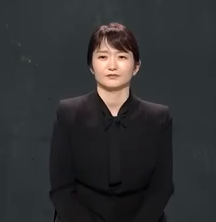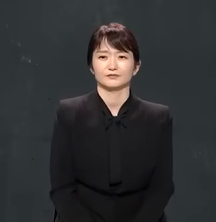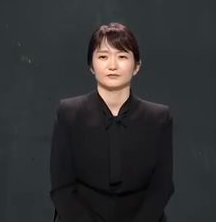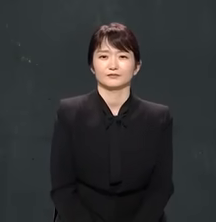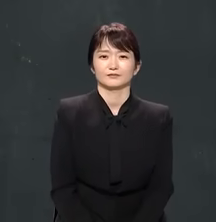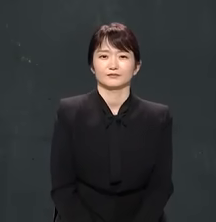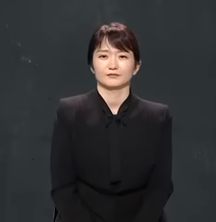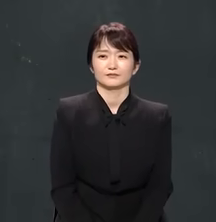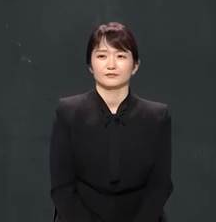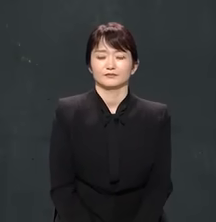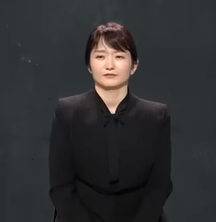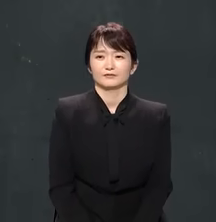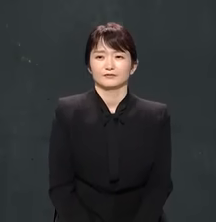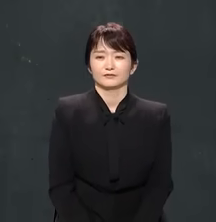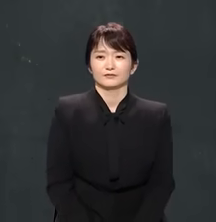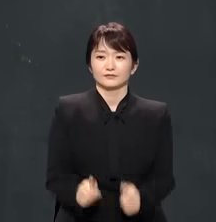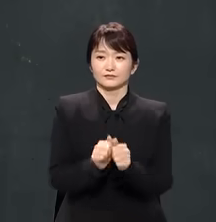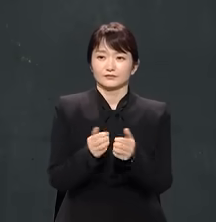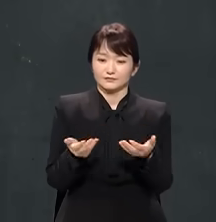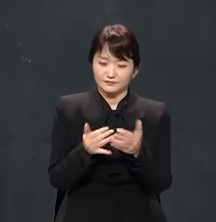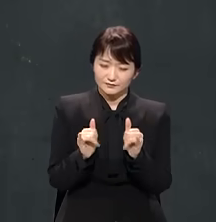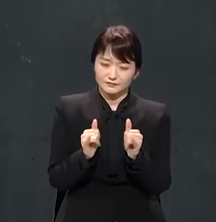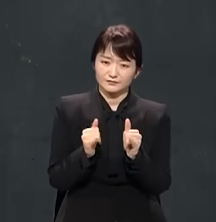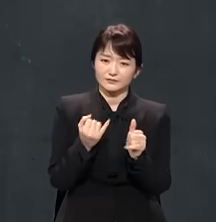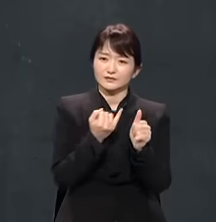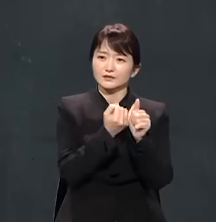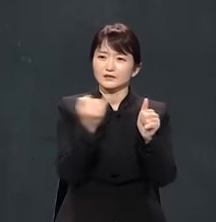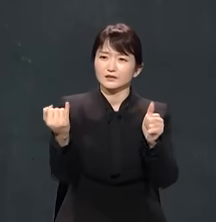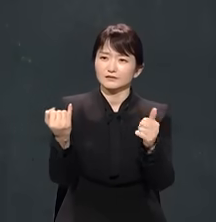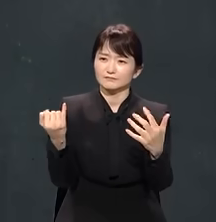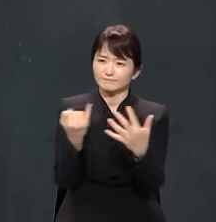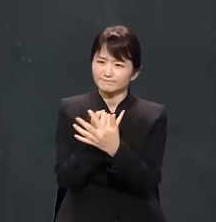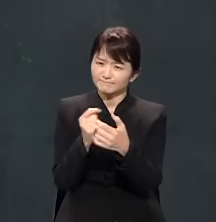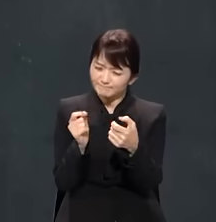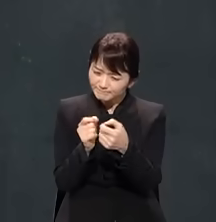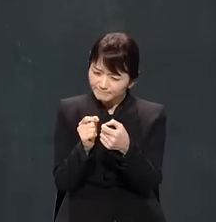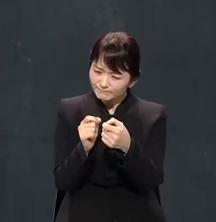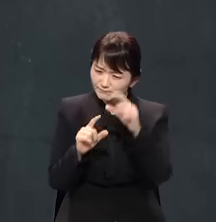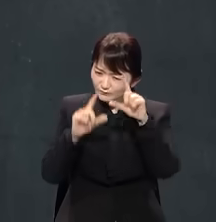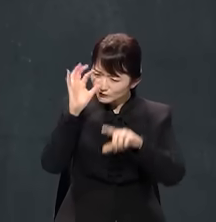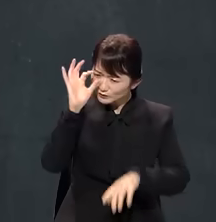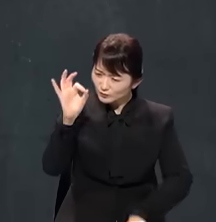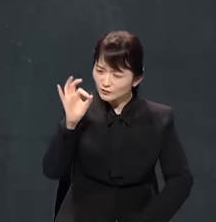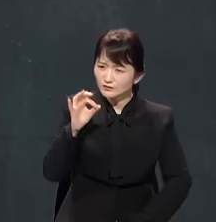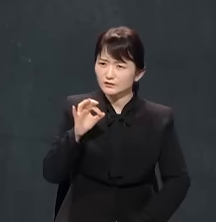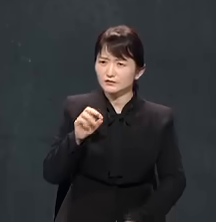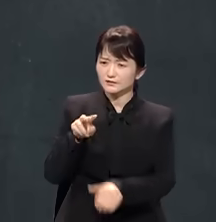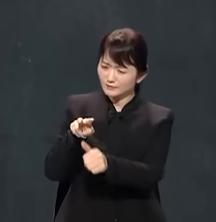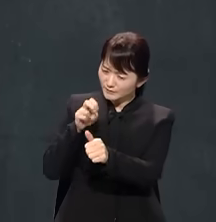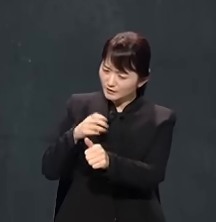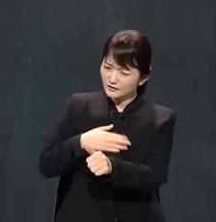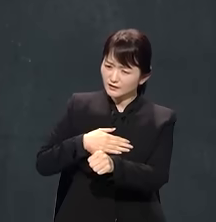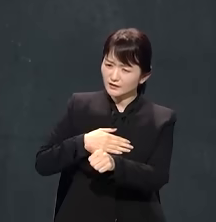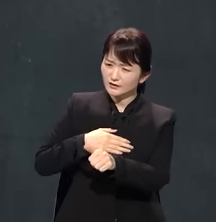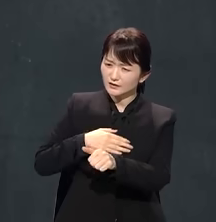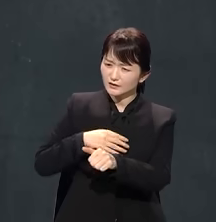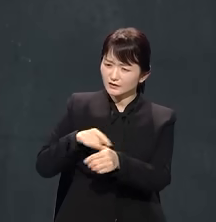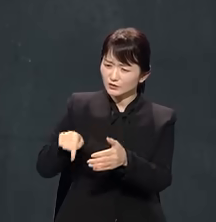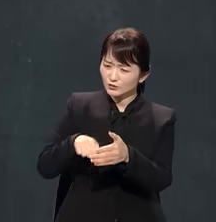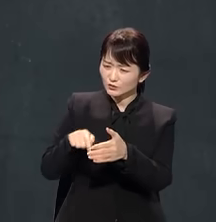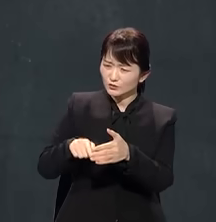짚어보죠 자 남자 직원들과 너무너무 친한 안에 그 모습을 질투하는 제가 정말 속이 좁은 건가요라고